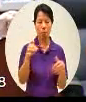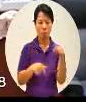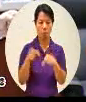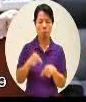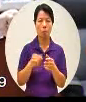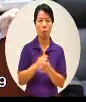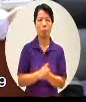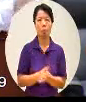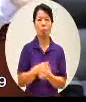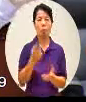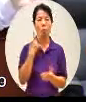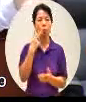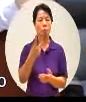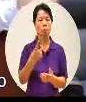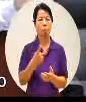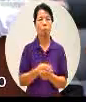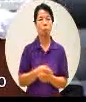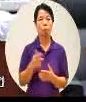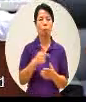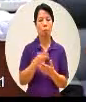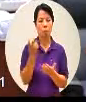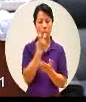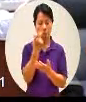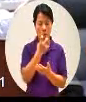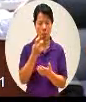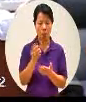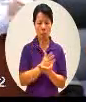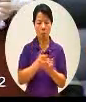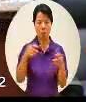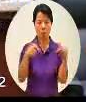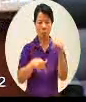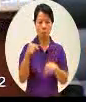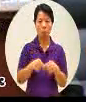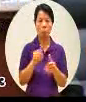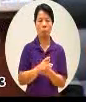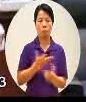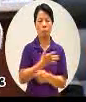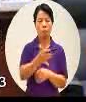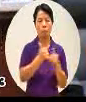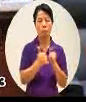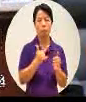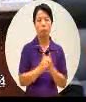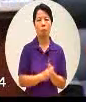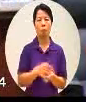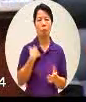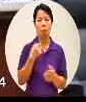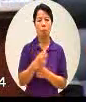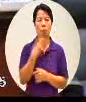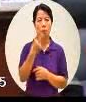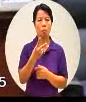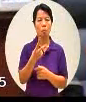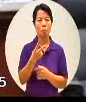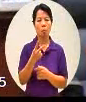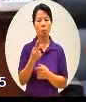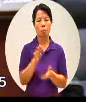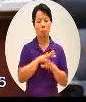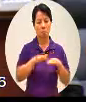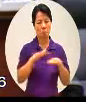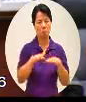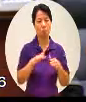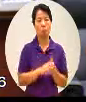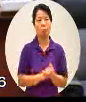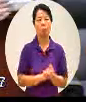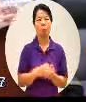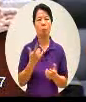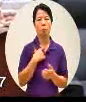个月，你统计嘛检验一摆，和百姓啊，我统计我这两个月够安全，